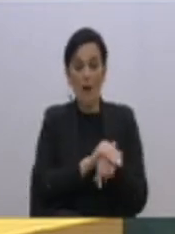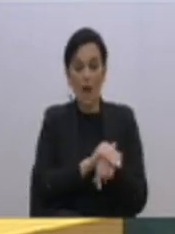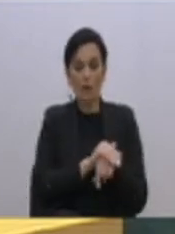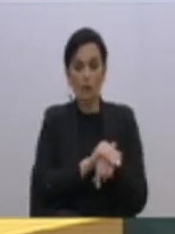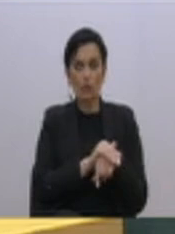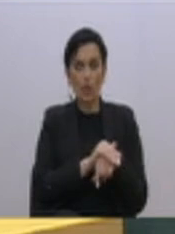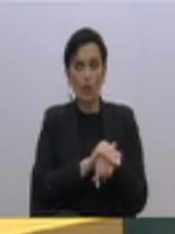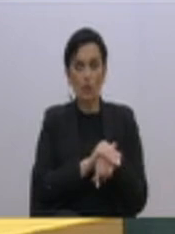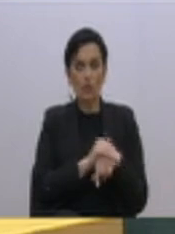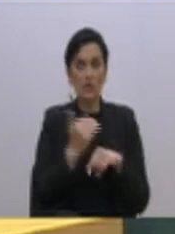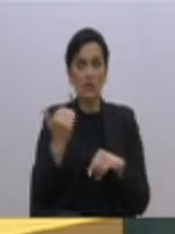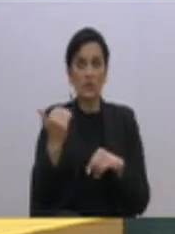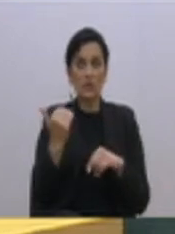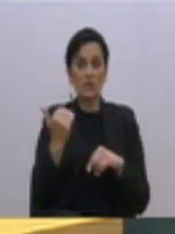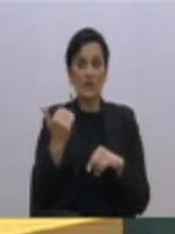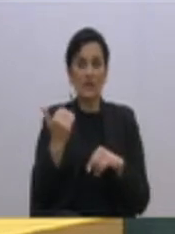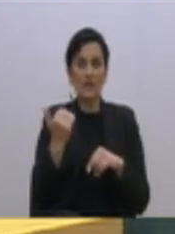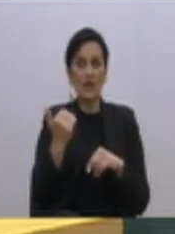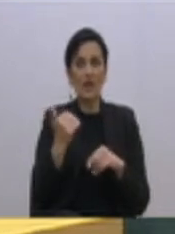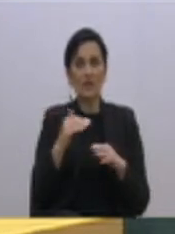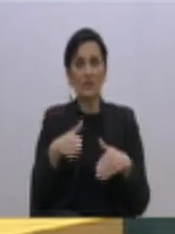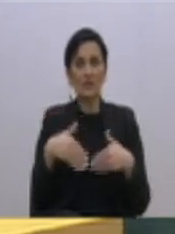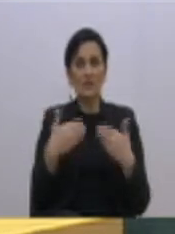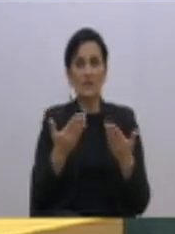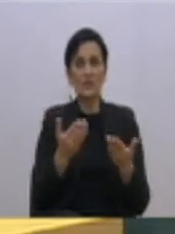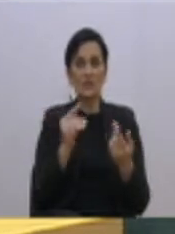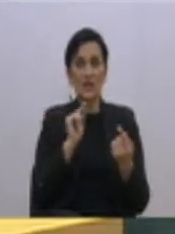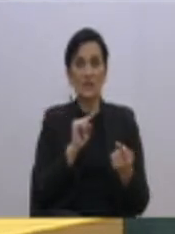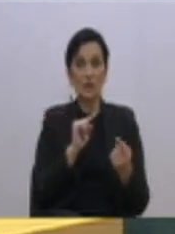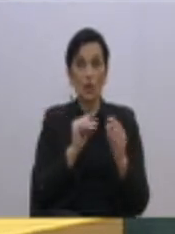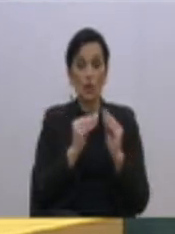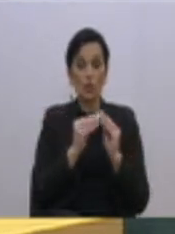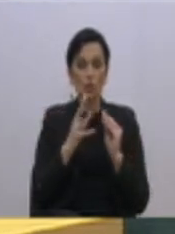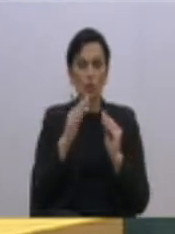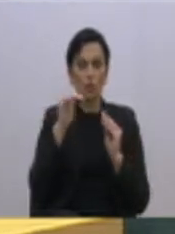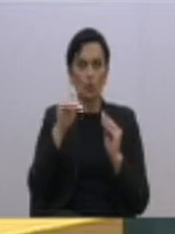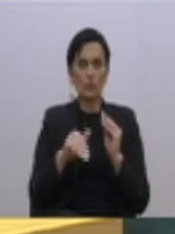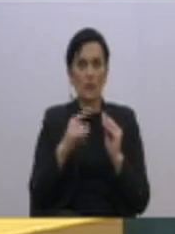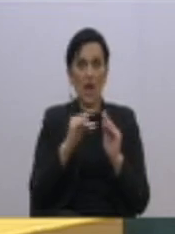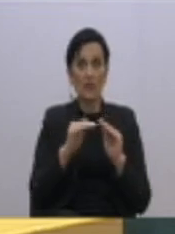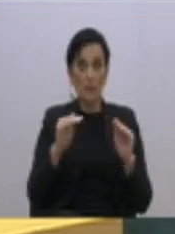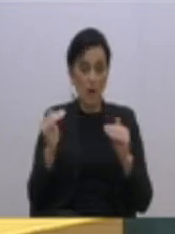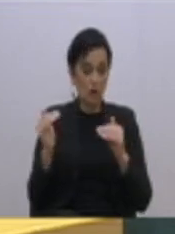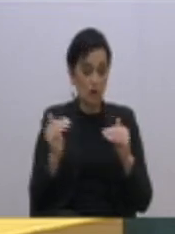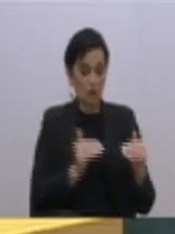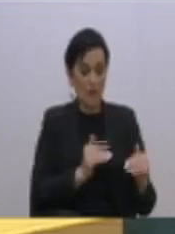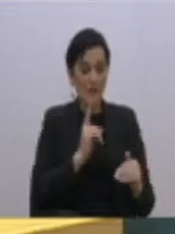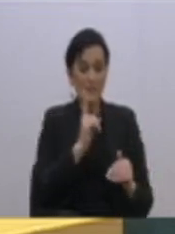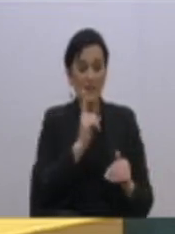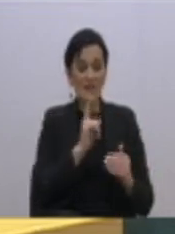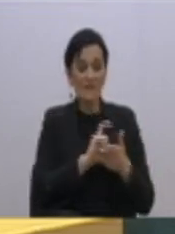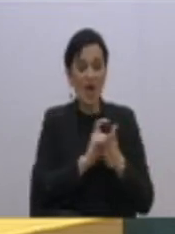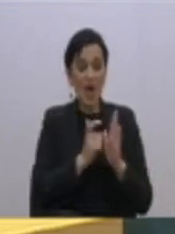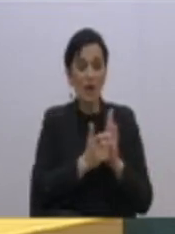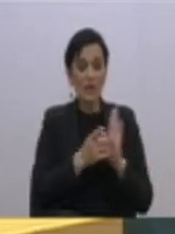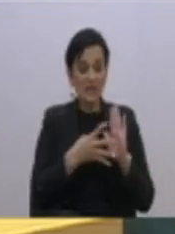ამ თქვენი ასე თქვა წინადადების საწინააღმდეგოდ მუშაობს, რომ 15000 ბავშვით შემცირდა პირველ კლასელების რაოდენობა